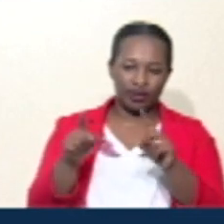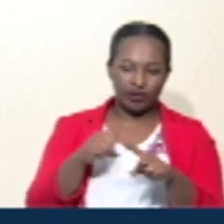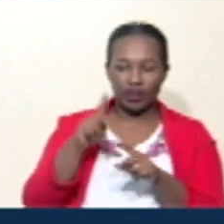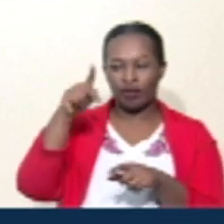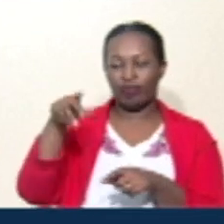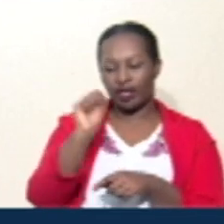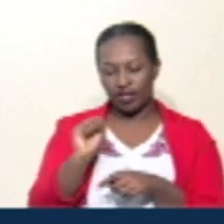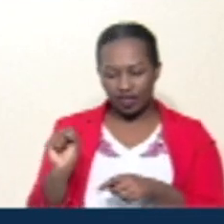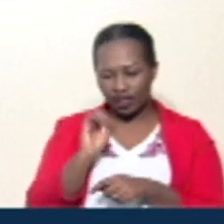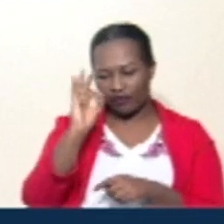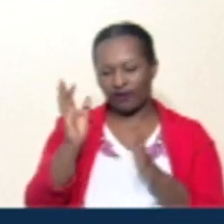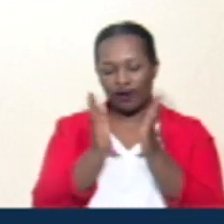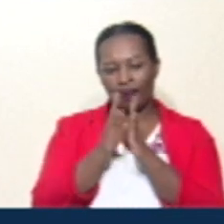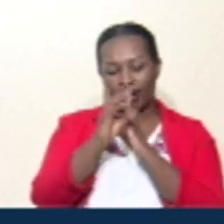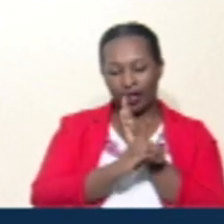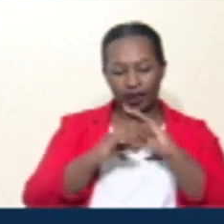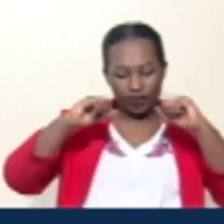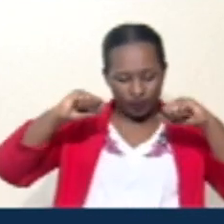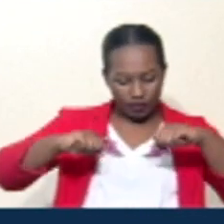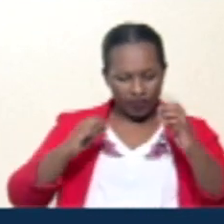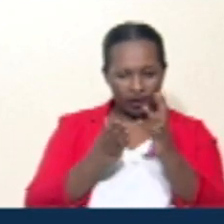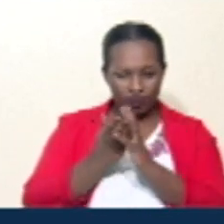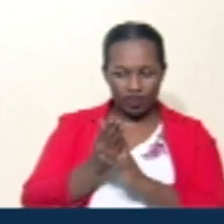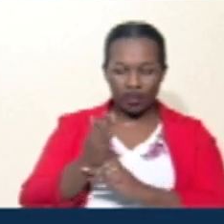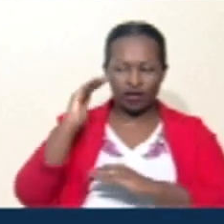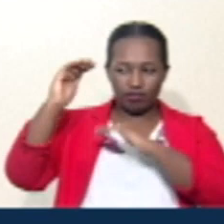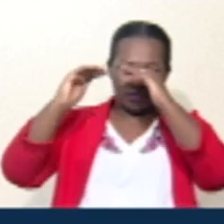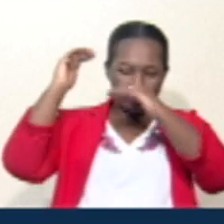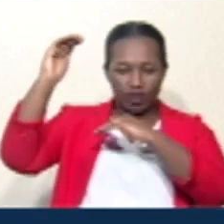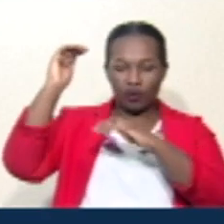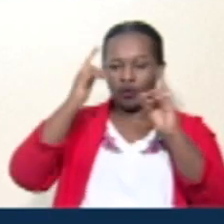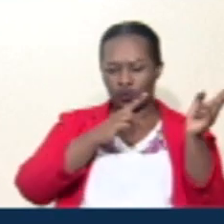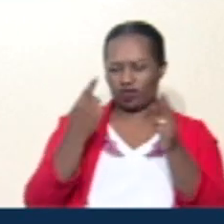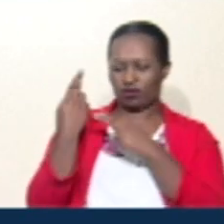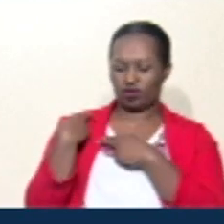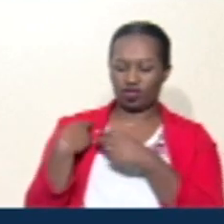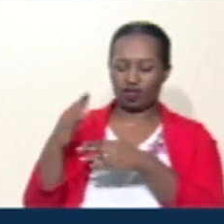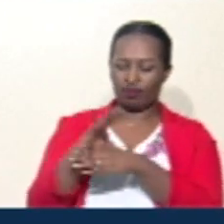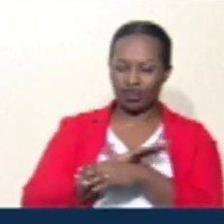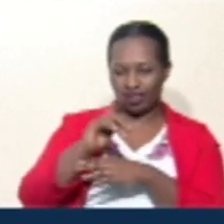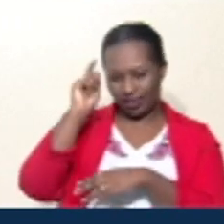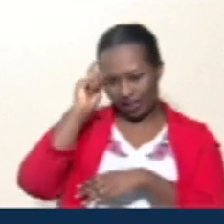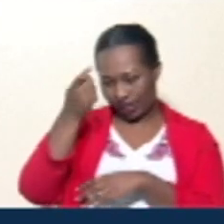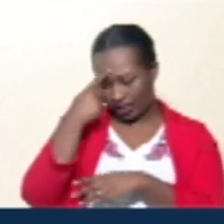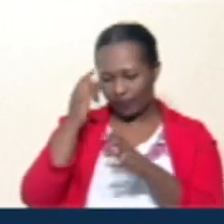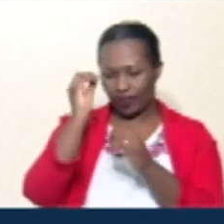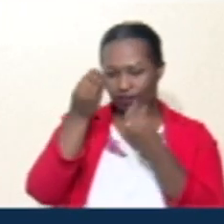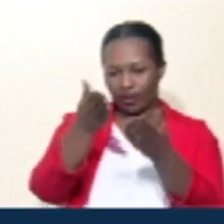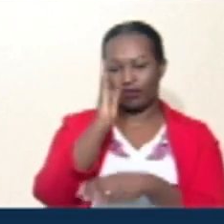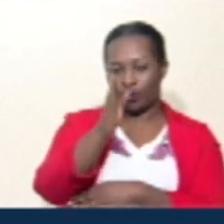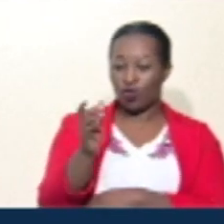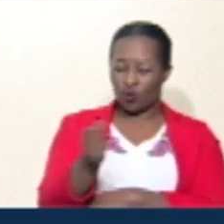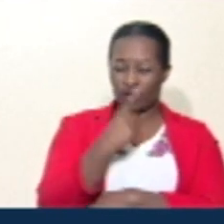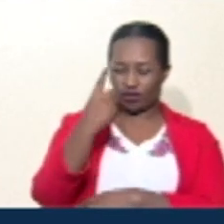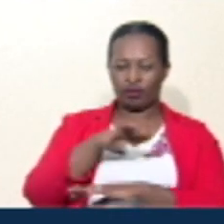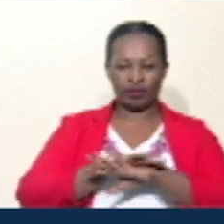n'akarere, hanyuma nitumara kubyumvikanaho bizacamo urwego rusanzwe rureba ishoramari rya leta batanga umurongo. Mu kwezi kumwe tuzaba twabikoze.